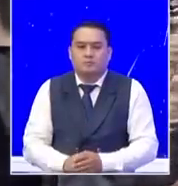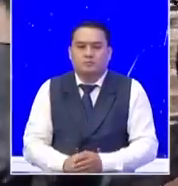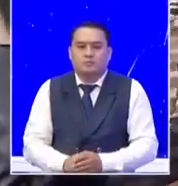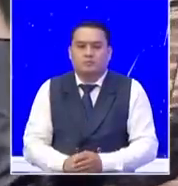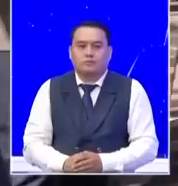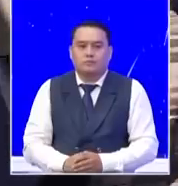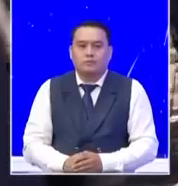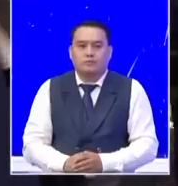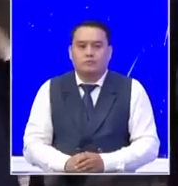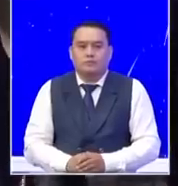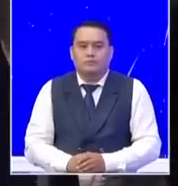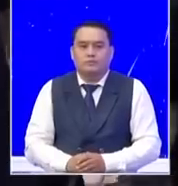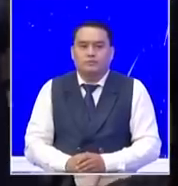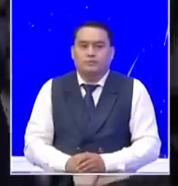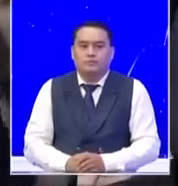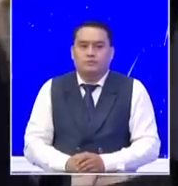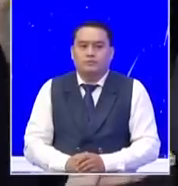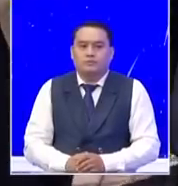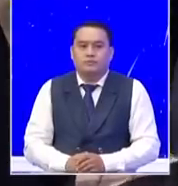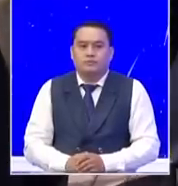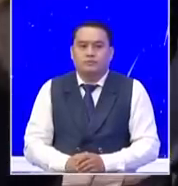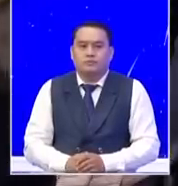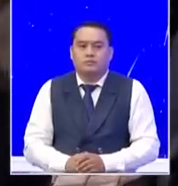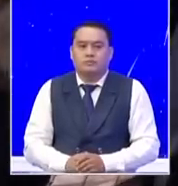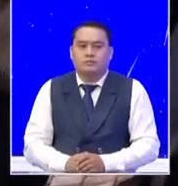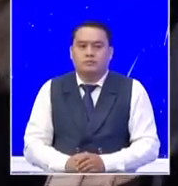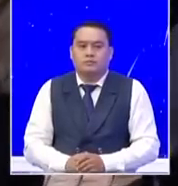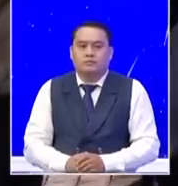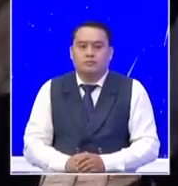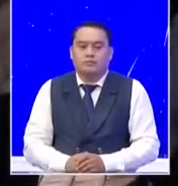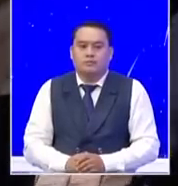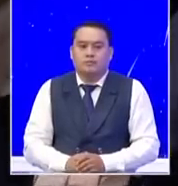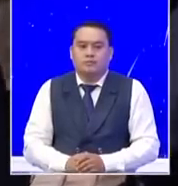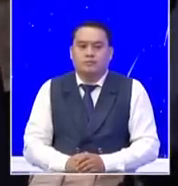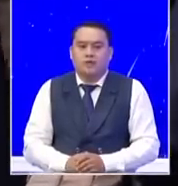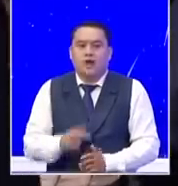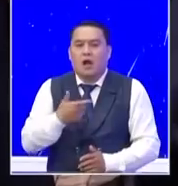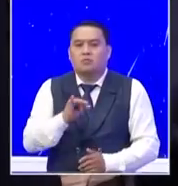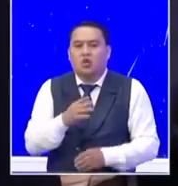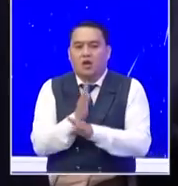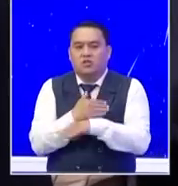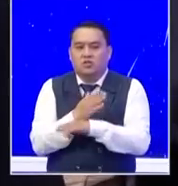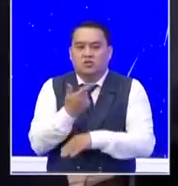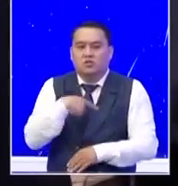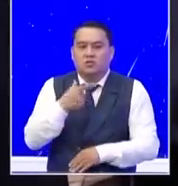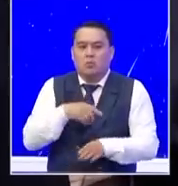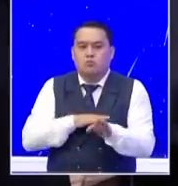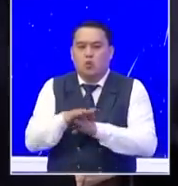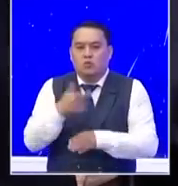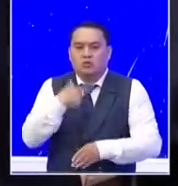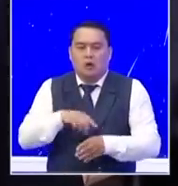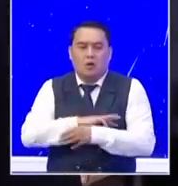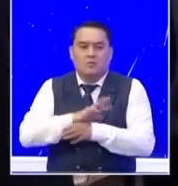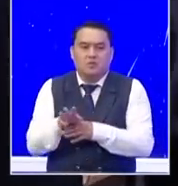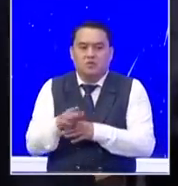Это Жахсон Кушкемпиров сделал. Газификацию Копчегай, Копчегай и Заречный. Полностью сейчас газ